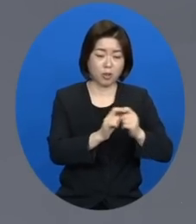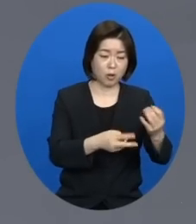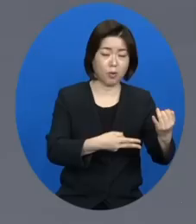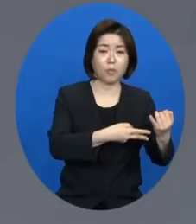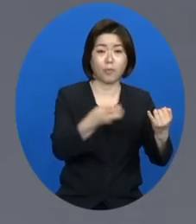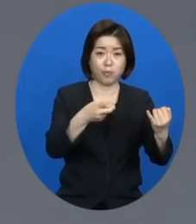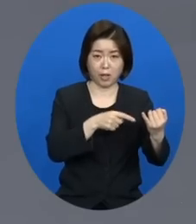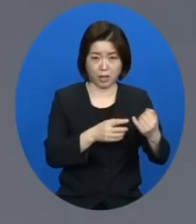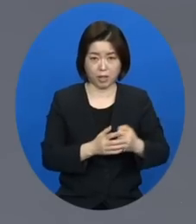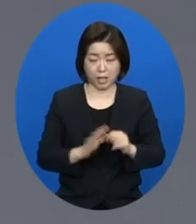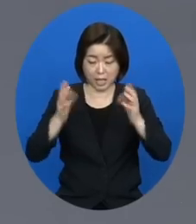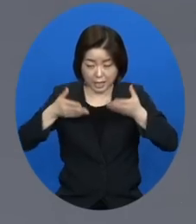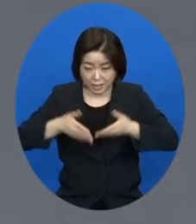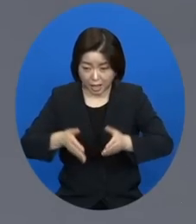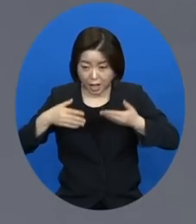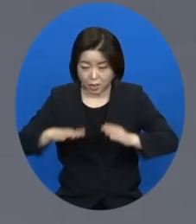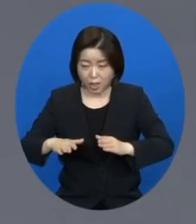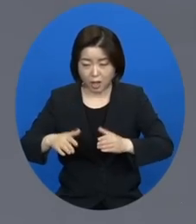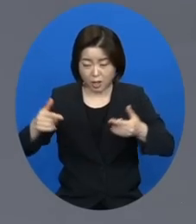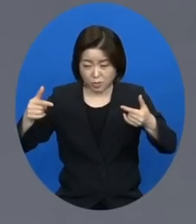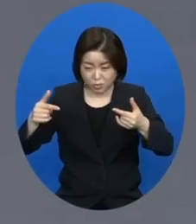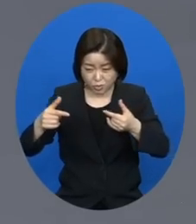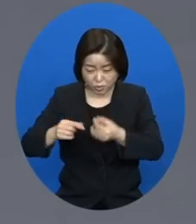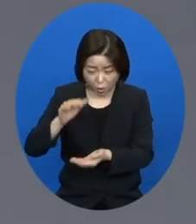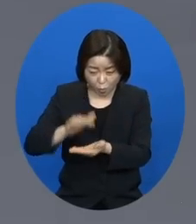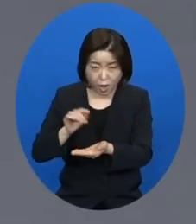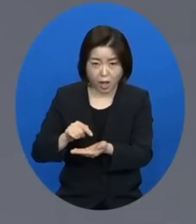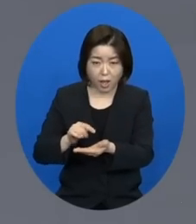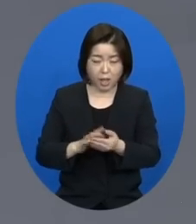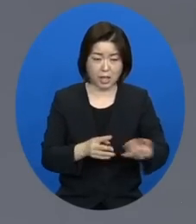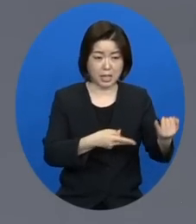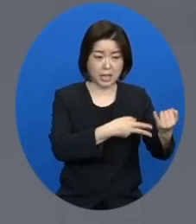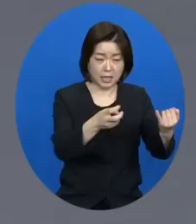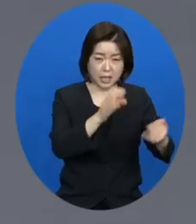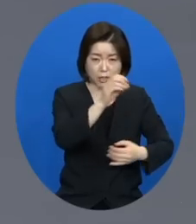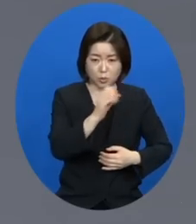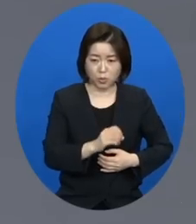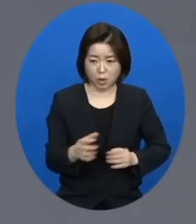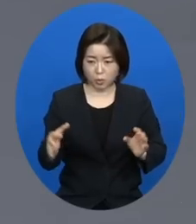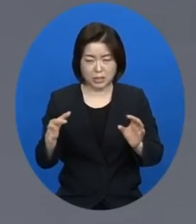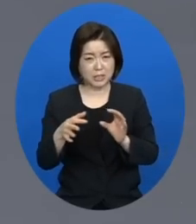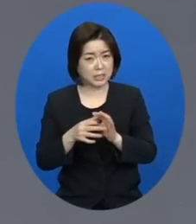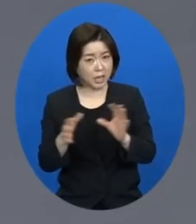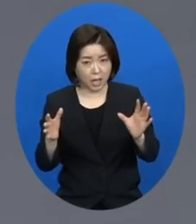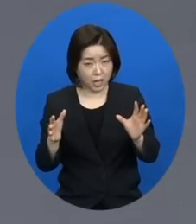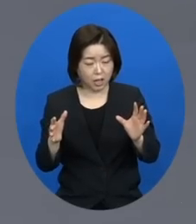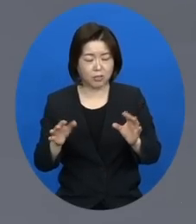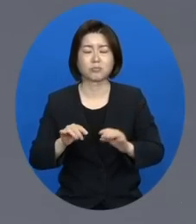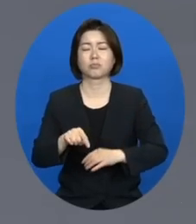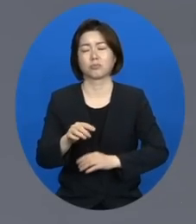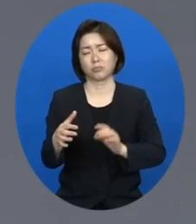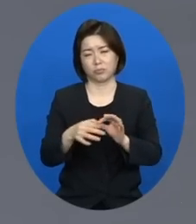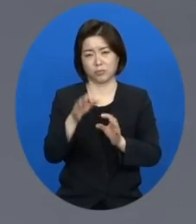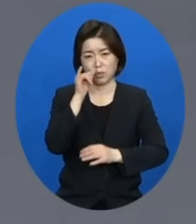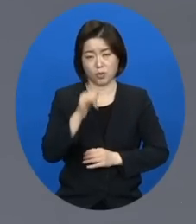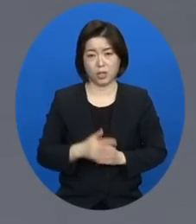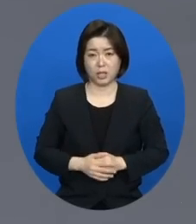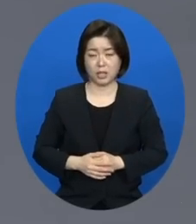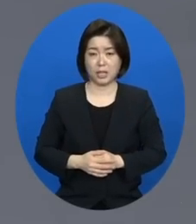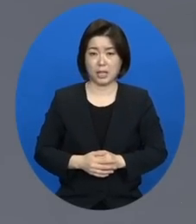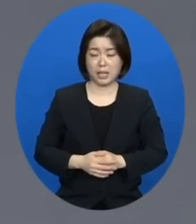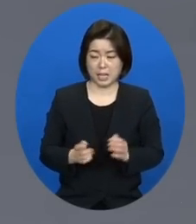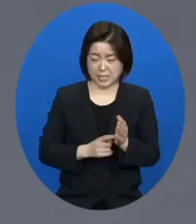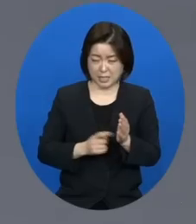우리가 출산율이 적다고 하지만 낙태율과 무관하지 않죠. 전 세계에서 교회가 급성장한